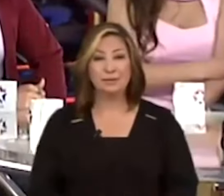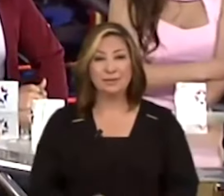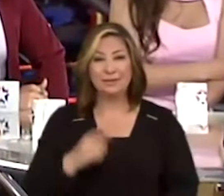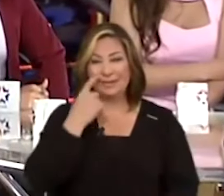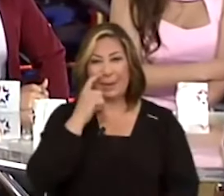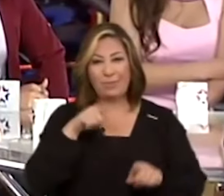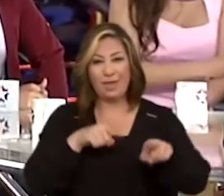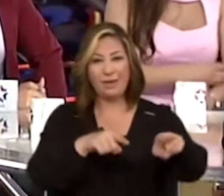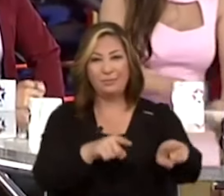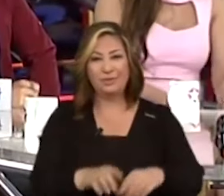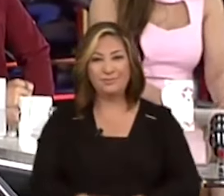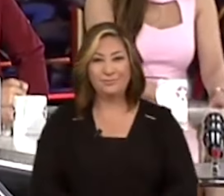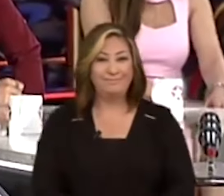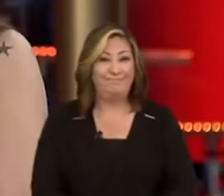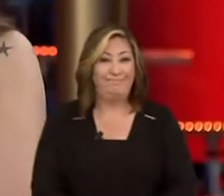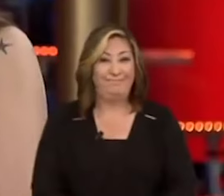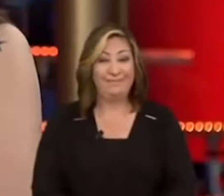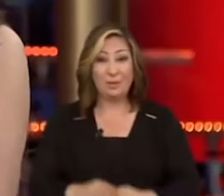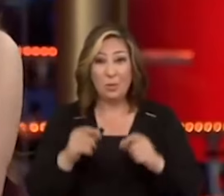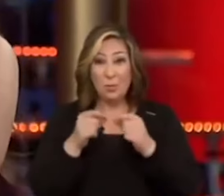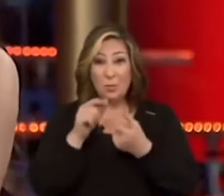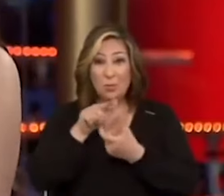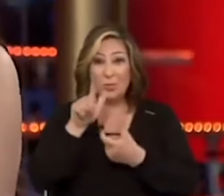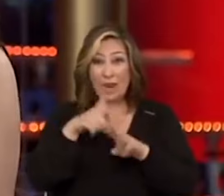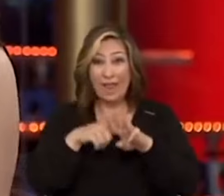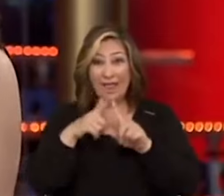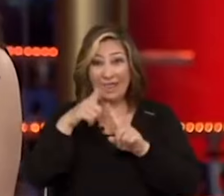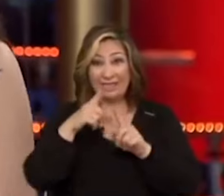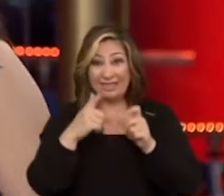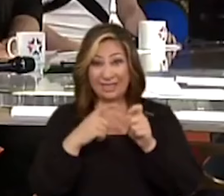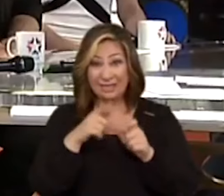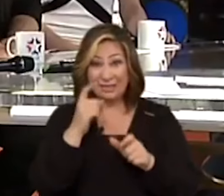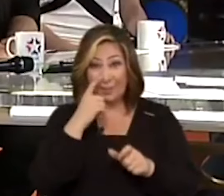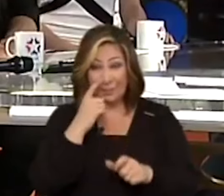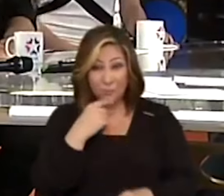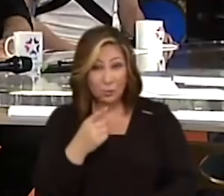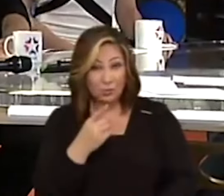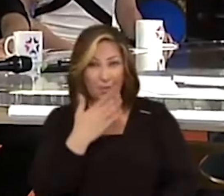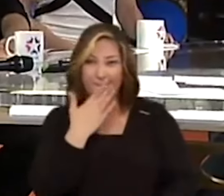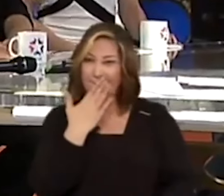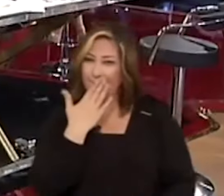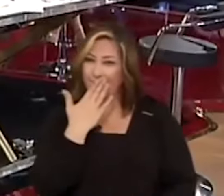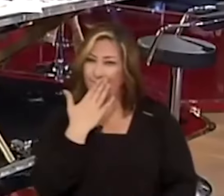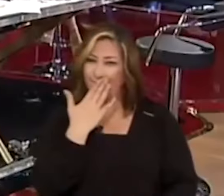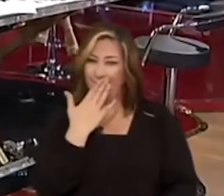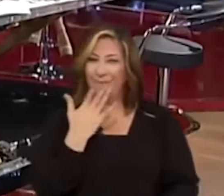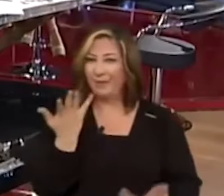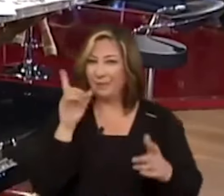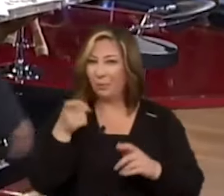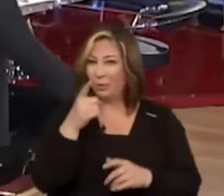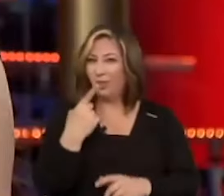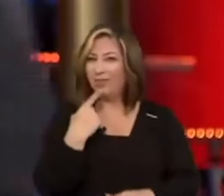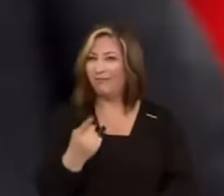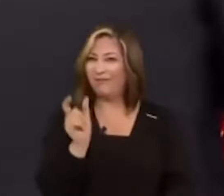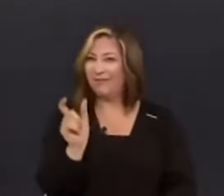Sapık takipçi. Sapık takipçi. Sapık takipçi. Bülent Serttaş'a sapık takipçi mi diyorsun sen? Peki. Hayır, Elif nereden buldun o